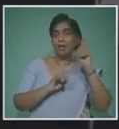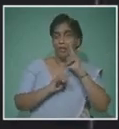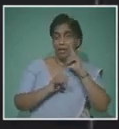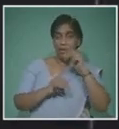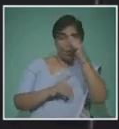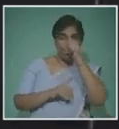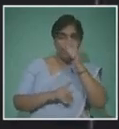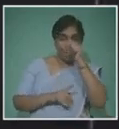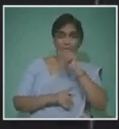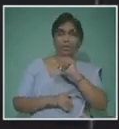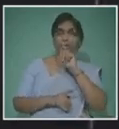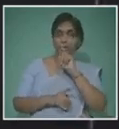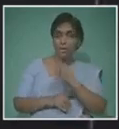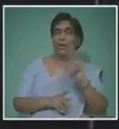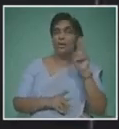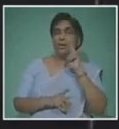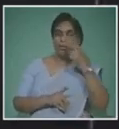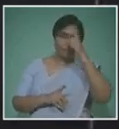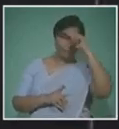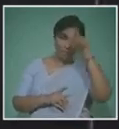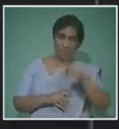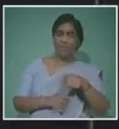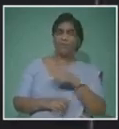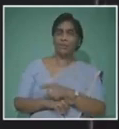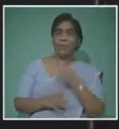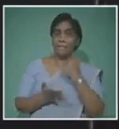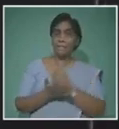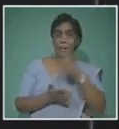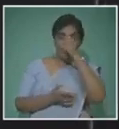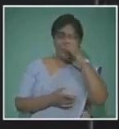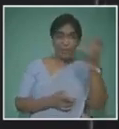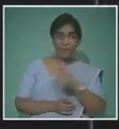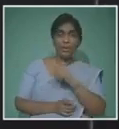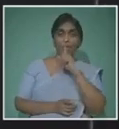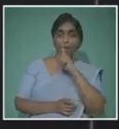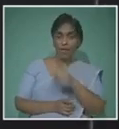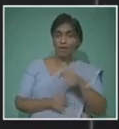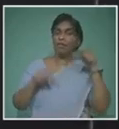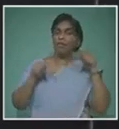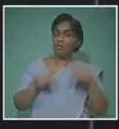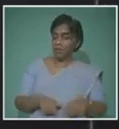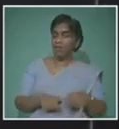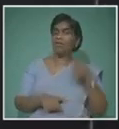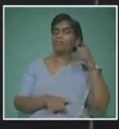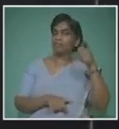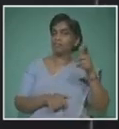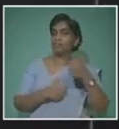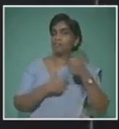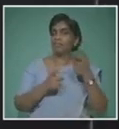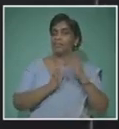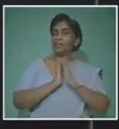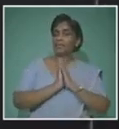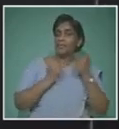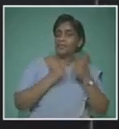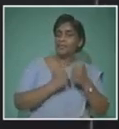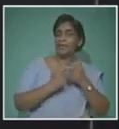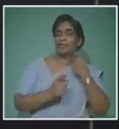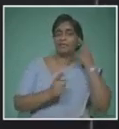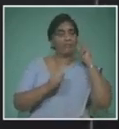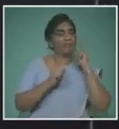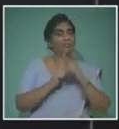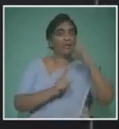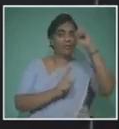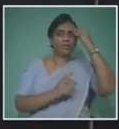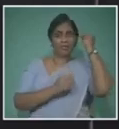හොරා කියපු කට්ටිය, රනිල් වික්‍රමසිංහ මහත්මයාට මහ බැංකු කැඩුව එතුමා කියලා කියපු කට්ටියම තමයි අද එතුමාගේ වටවන්දනාව යන්නේ ගැන ඒ